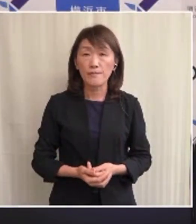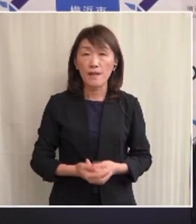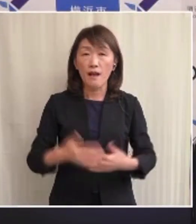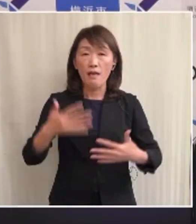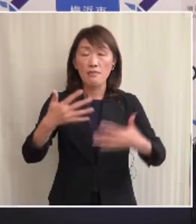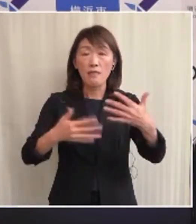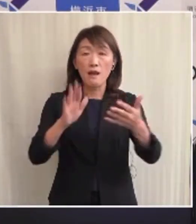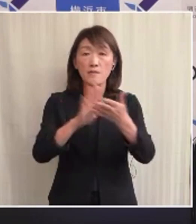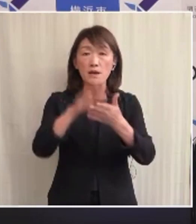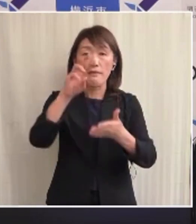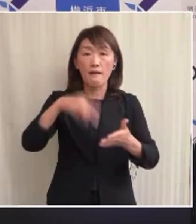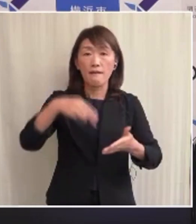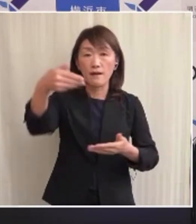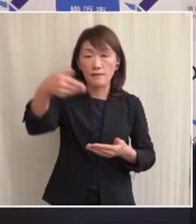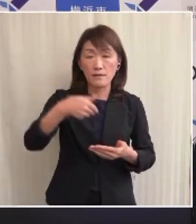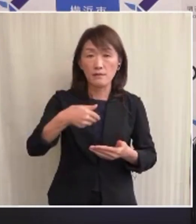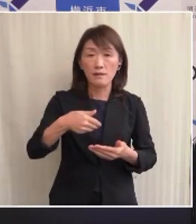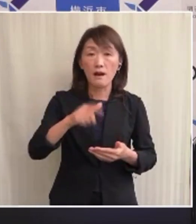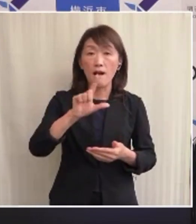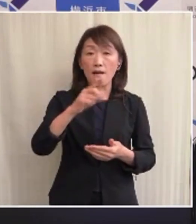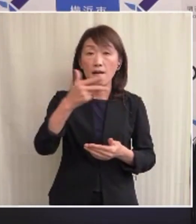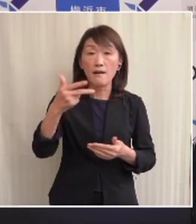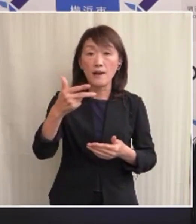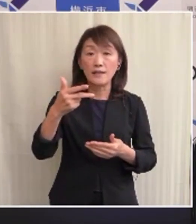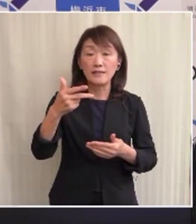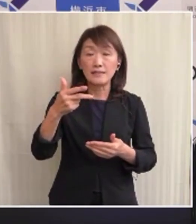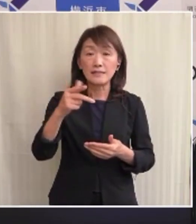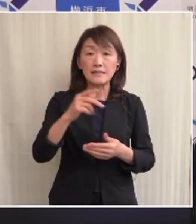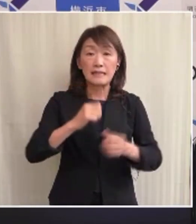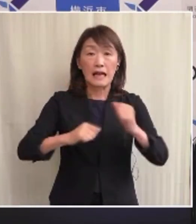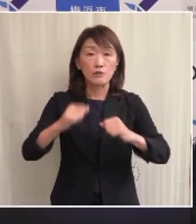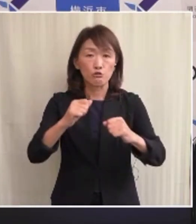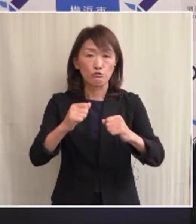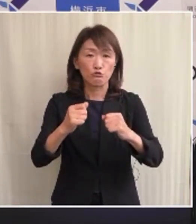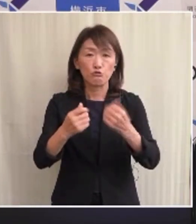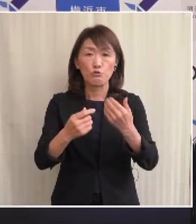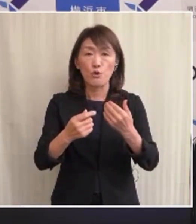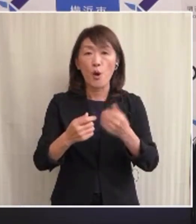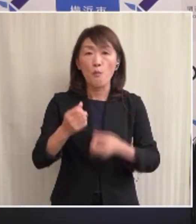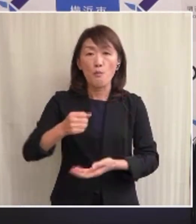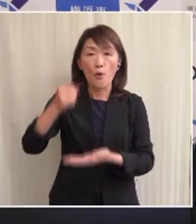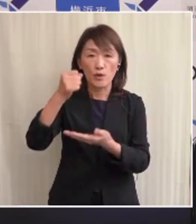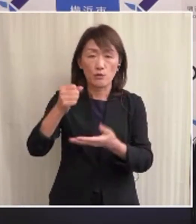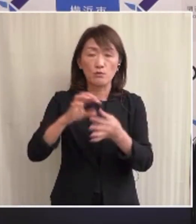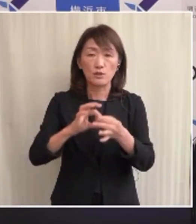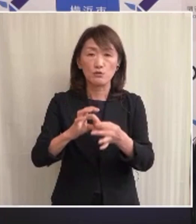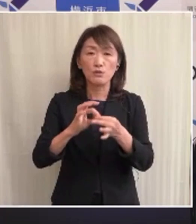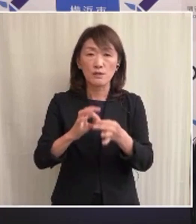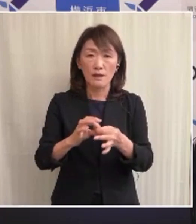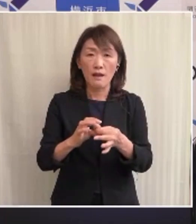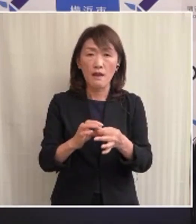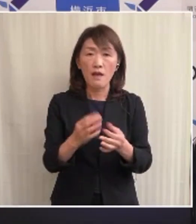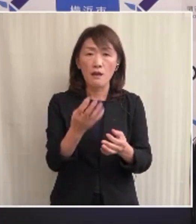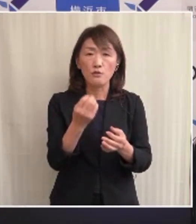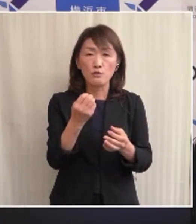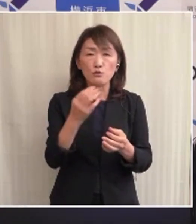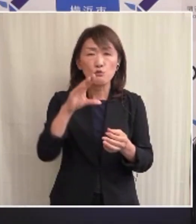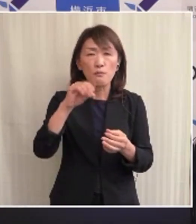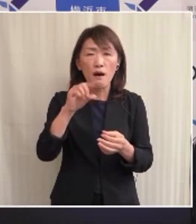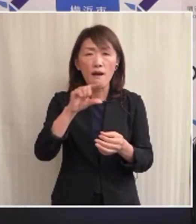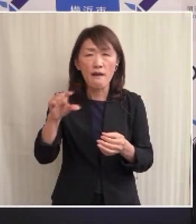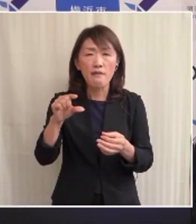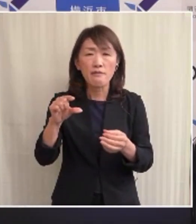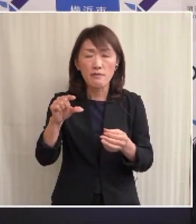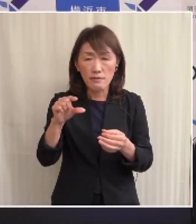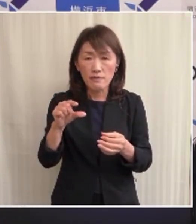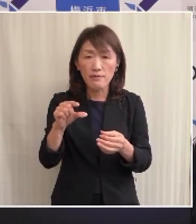テレビ神奈川の東橋です。レシ活ポイントの件に戻らせてください。数万円単位でそのポイントが失効してしまった方も、いらっしゃ